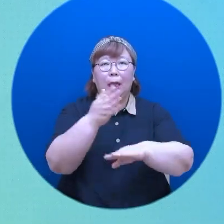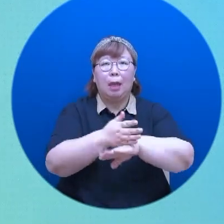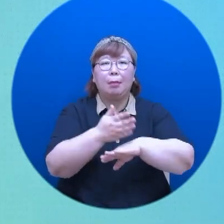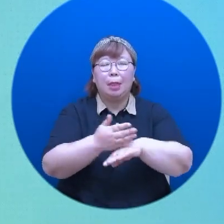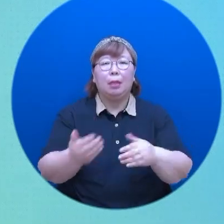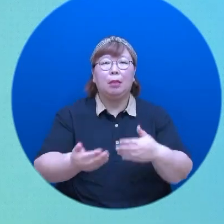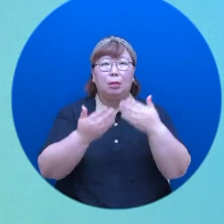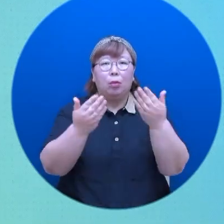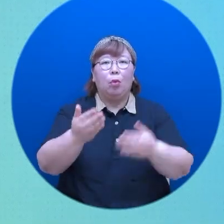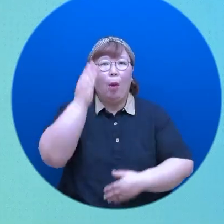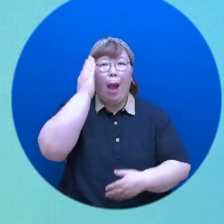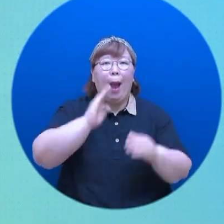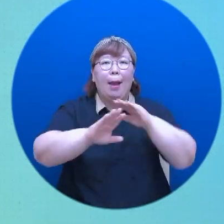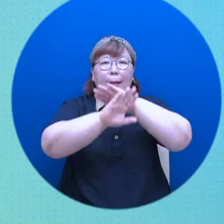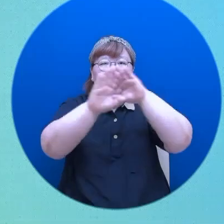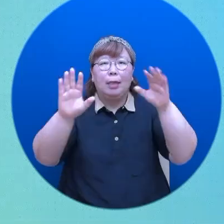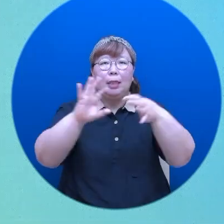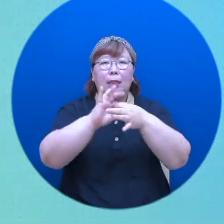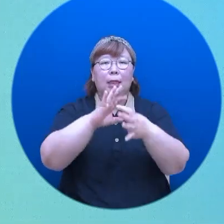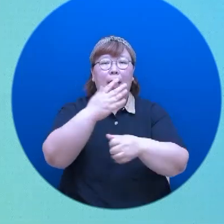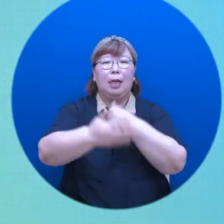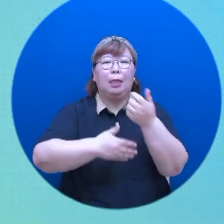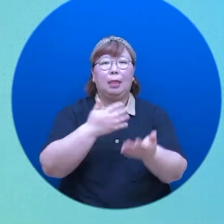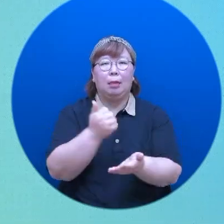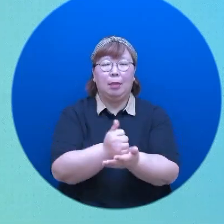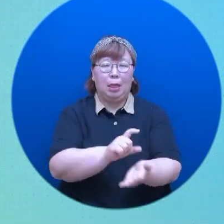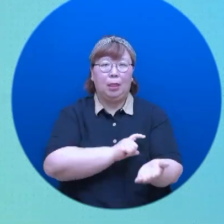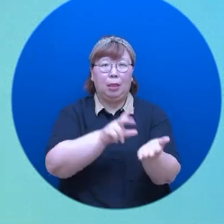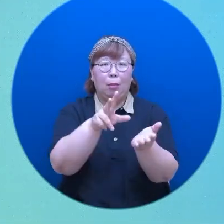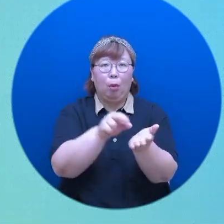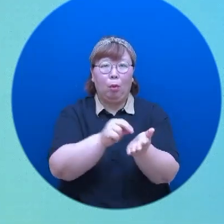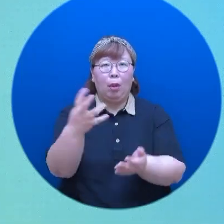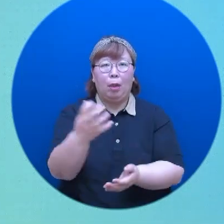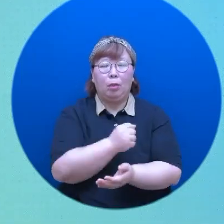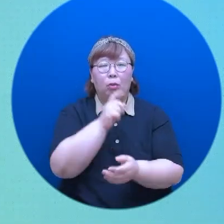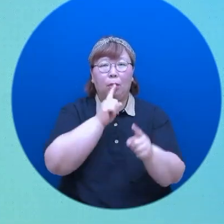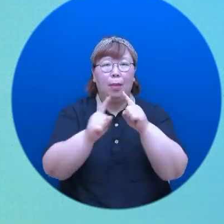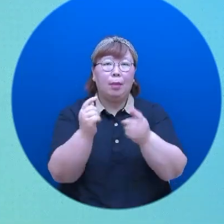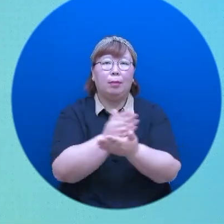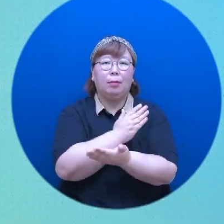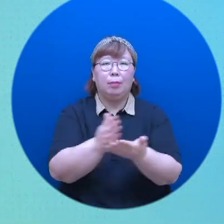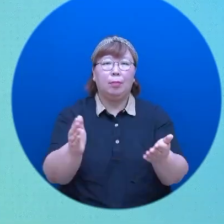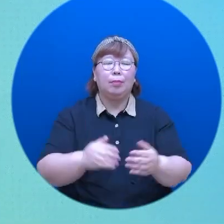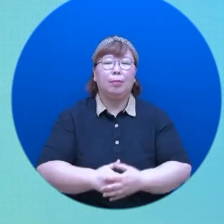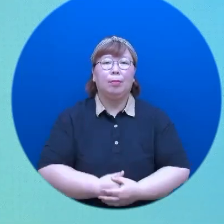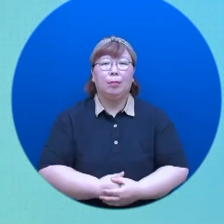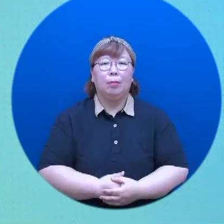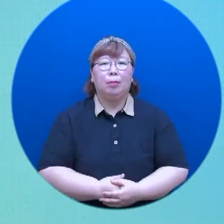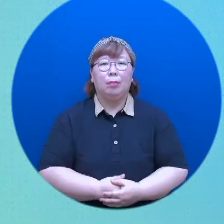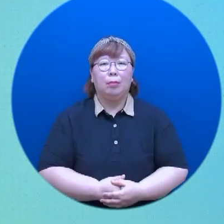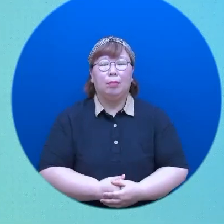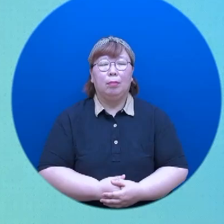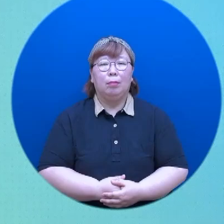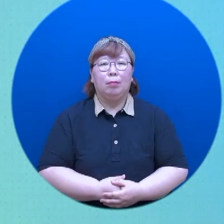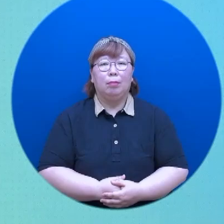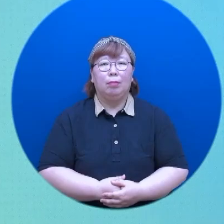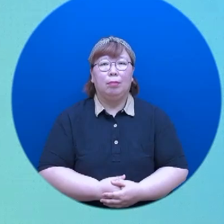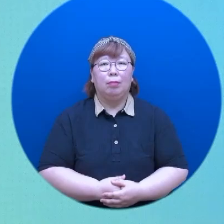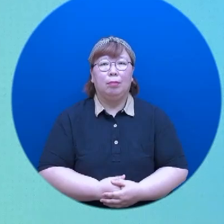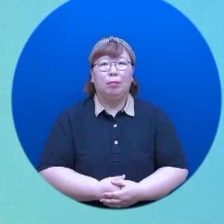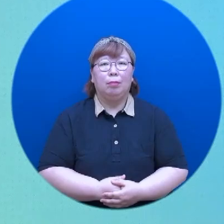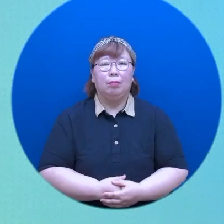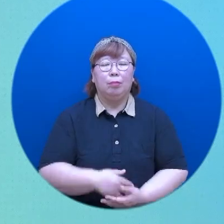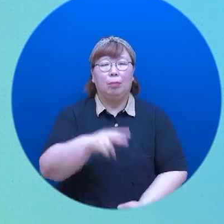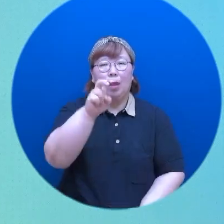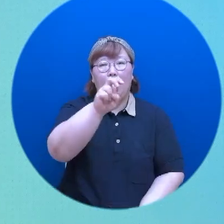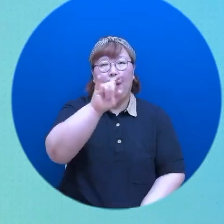하늘의 하나님이라는 제목으로 말씀을 나누도록 하겠습니다. 말씀드린 것처럼 오늘은